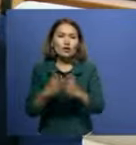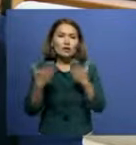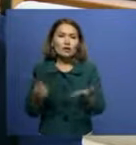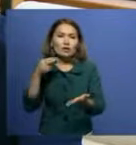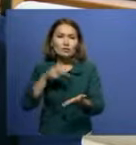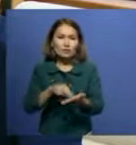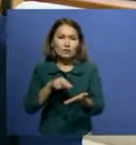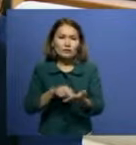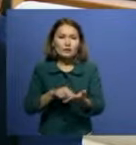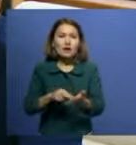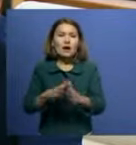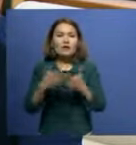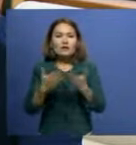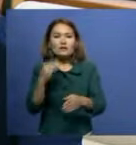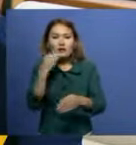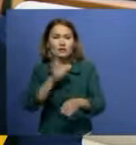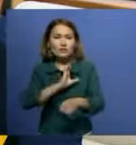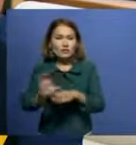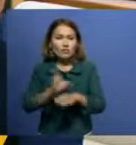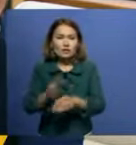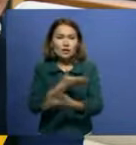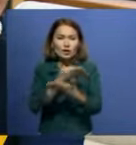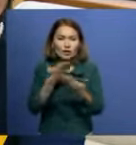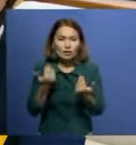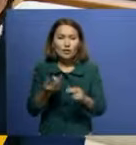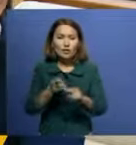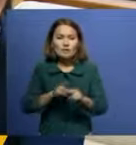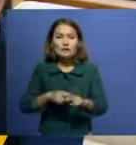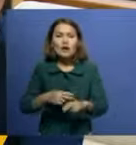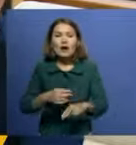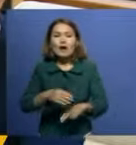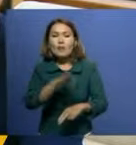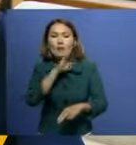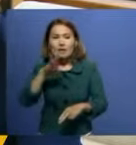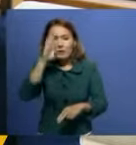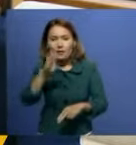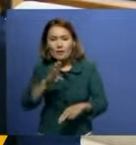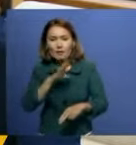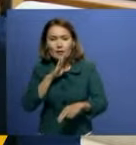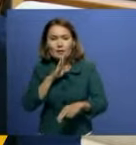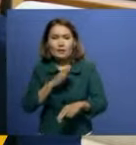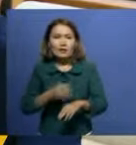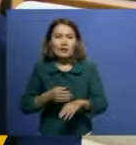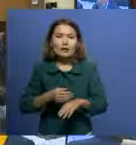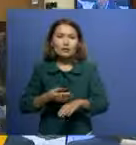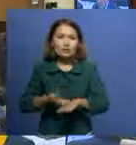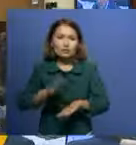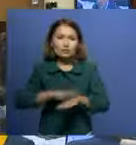нашар. Оқушылардың ата-аналары мектептерге оқулықтарды бар жоғы 5-6 жиынтығы келіп түсетінін айтады.